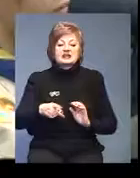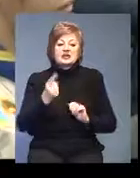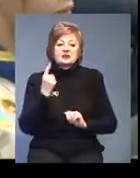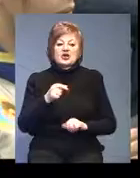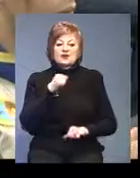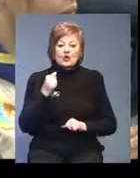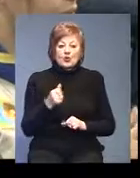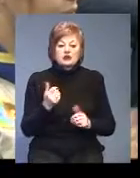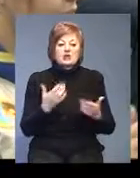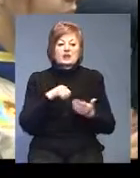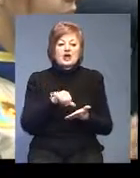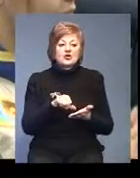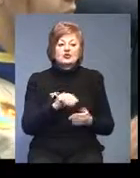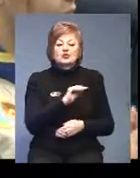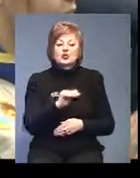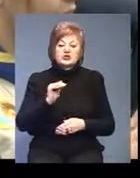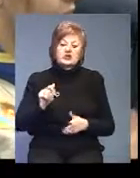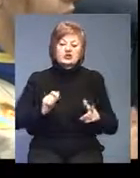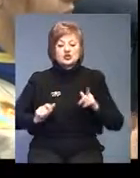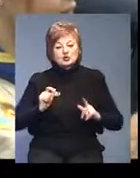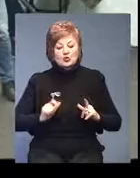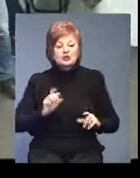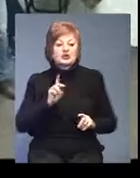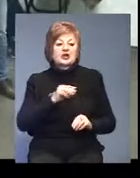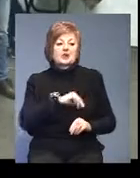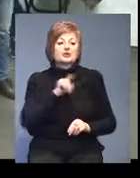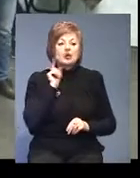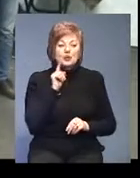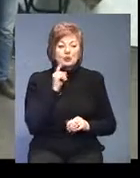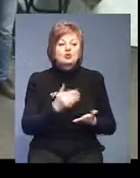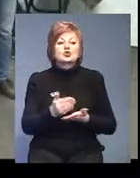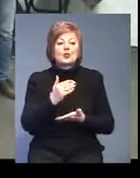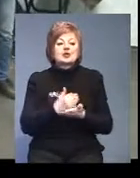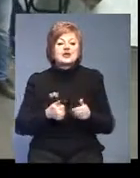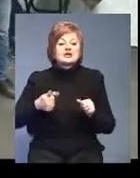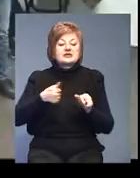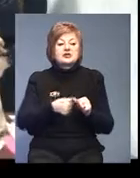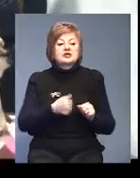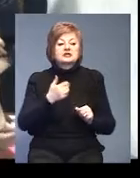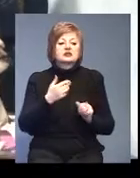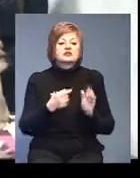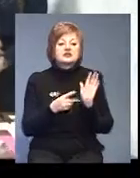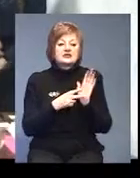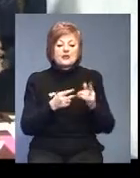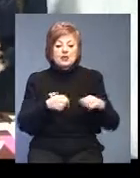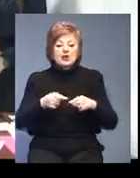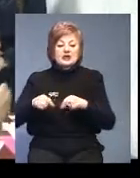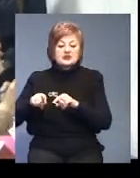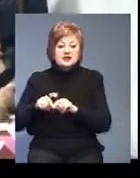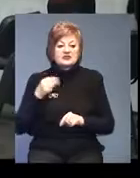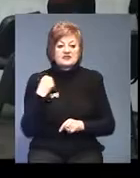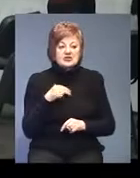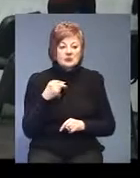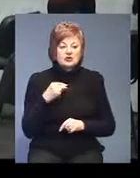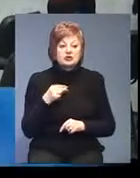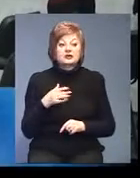1917-1921 років брали участь школярі, студенти і працююча молодь. В останньому приєдналися представники 7 громадських організацій Запоріжжя. Ми